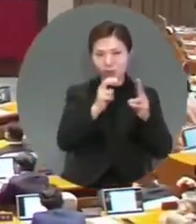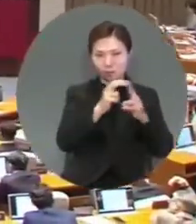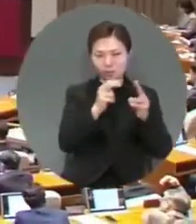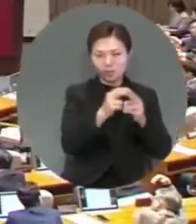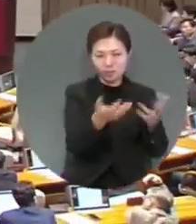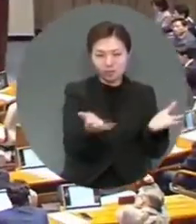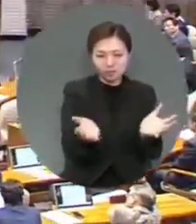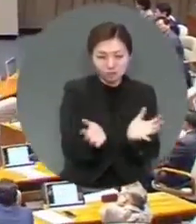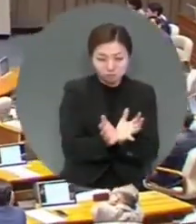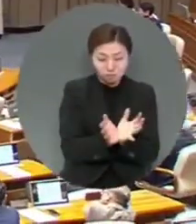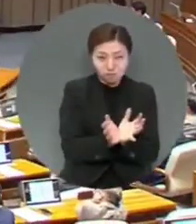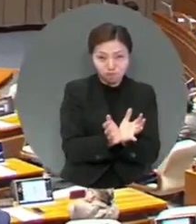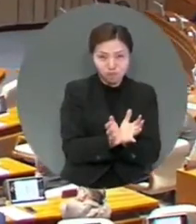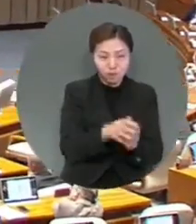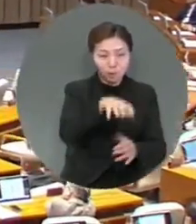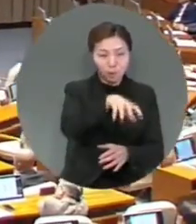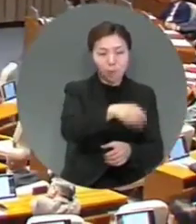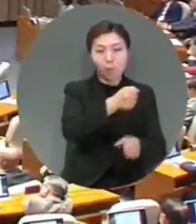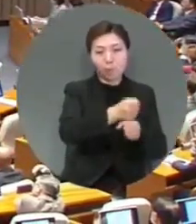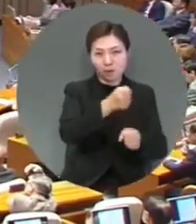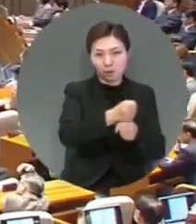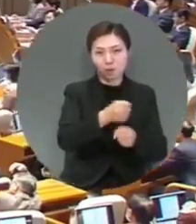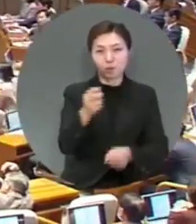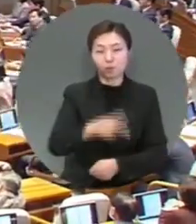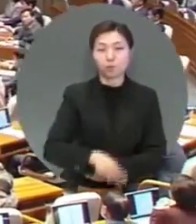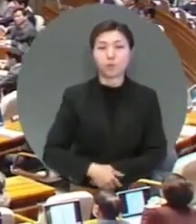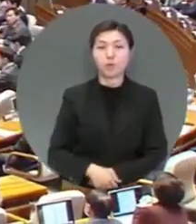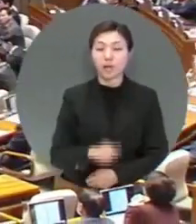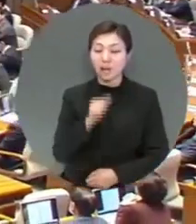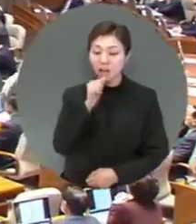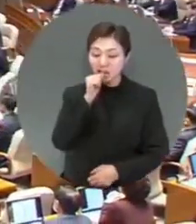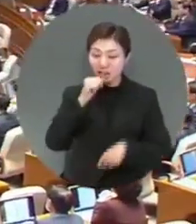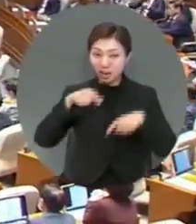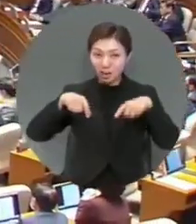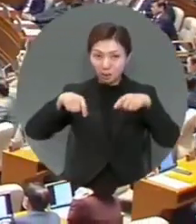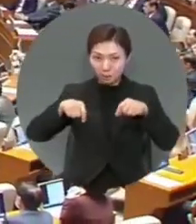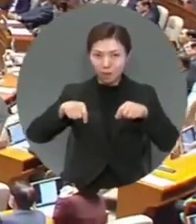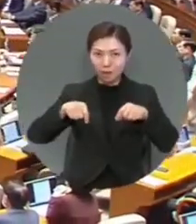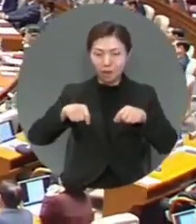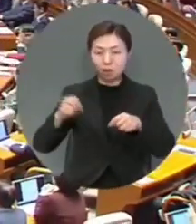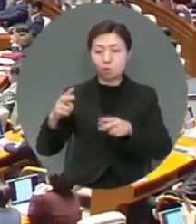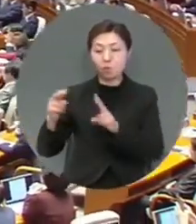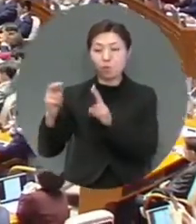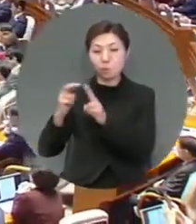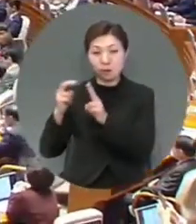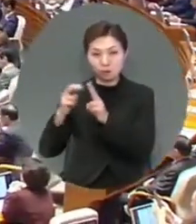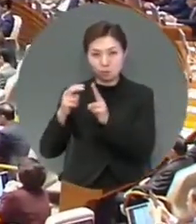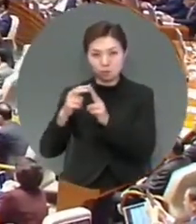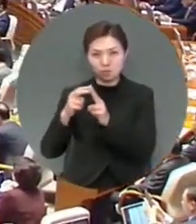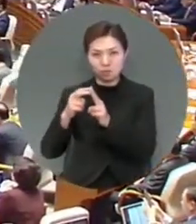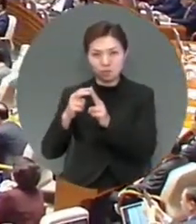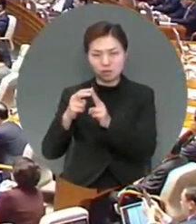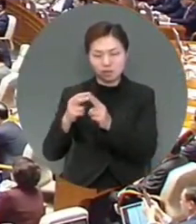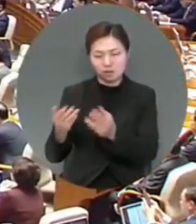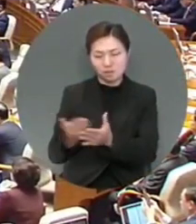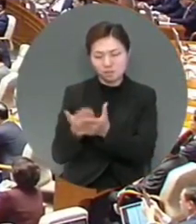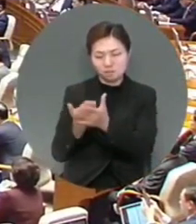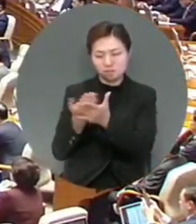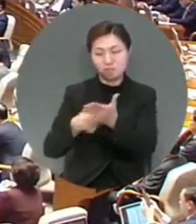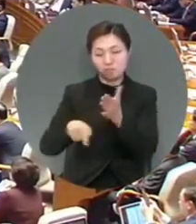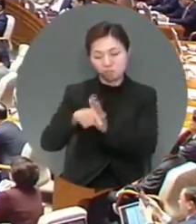세제 지원을 통해 반도체와 배터리 분야의 초격차 확보를 위해 힘써왔으며